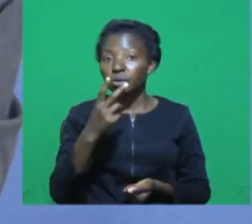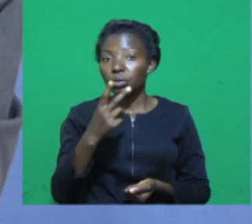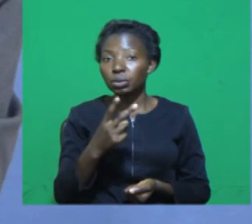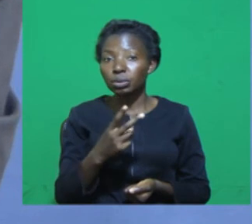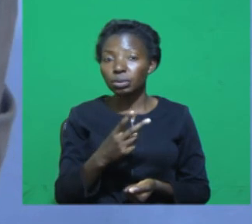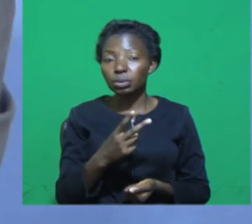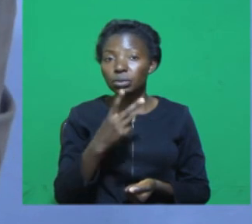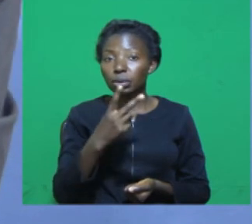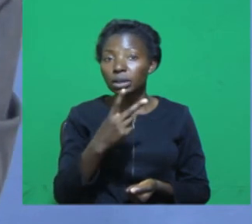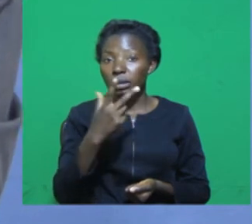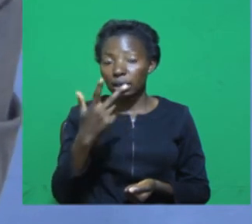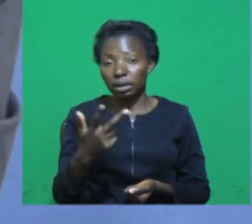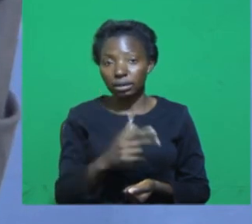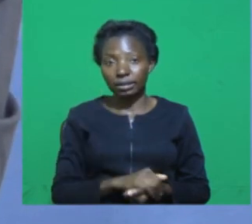23.